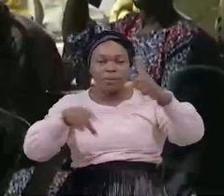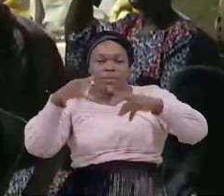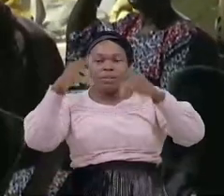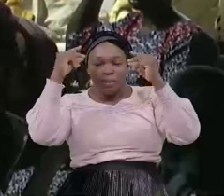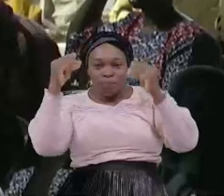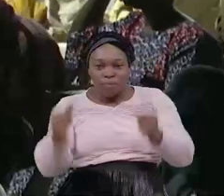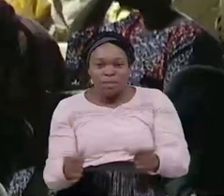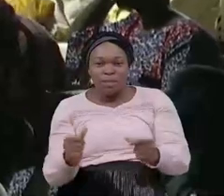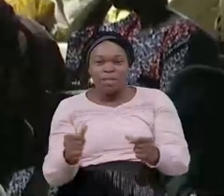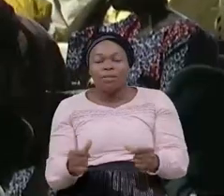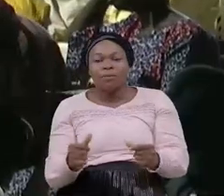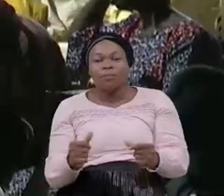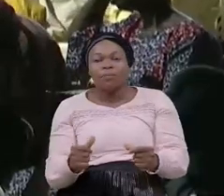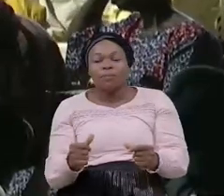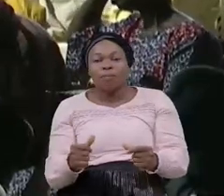Vous voyez,